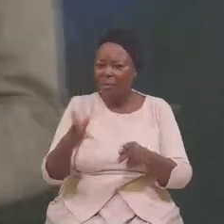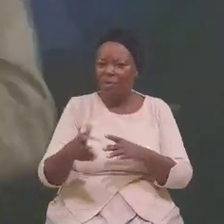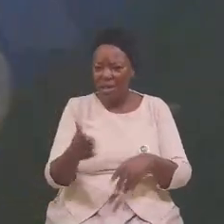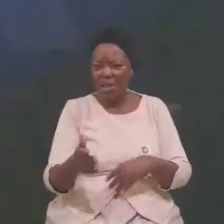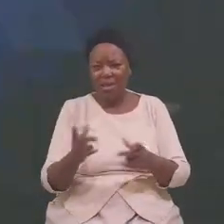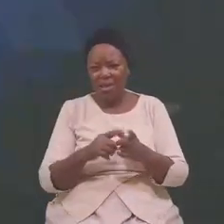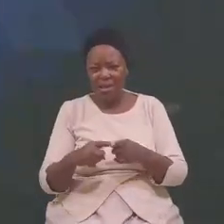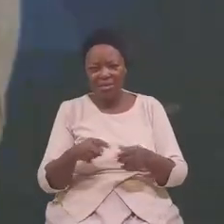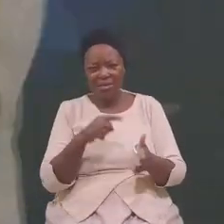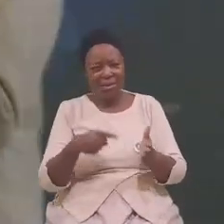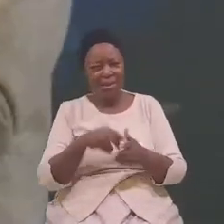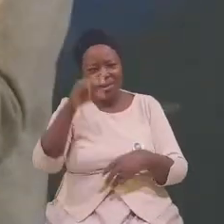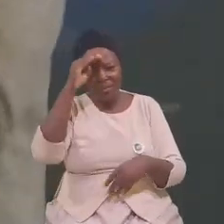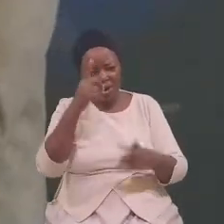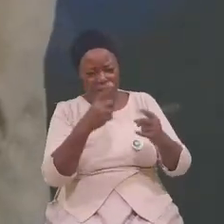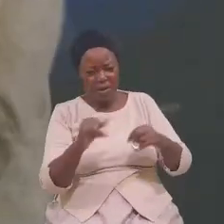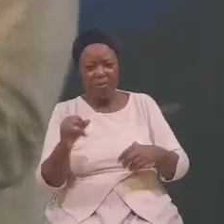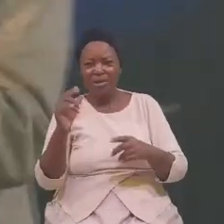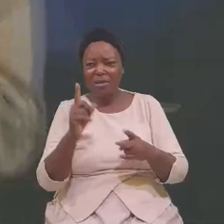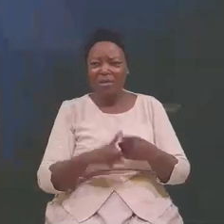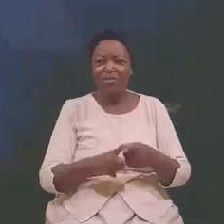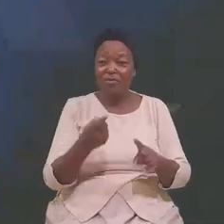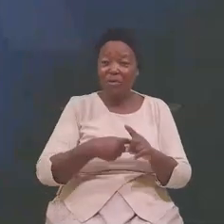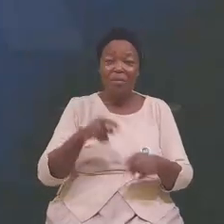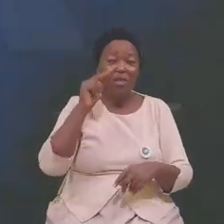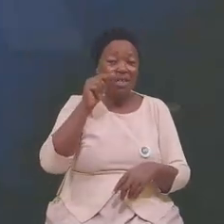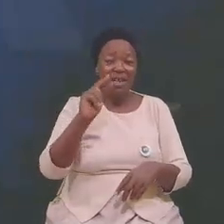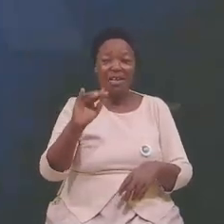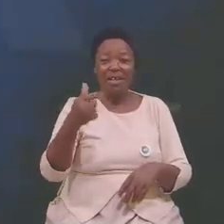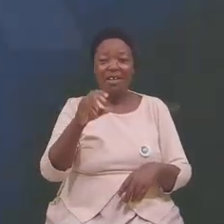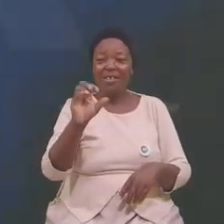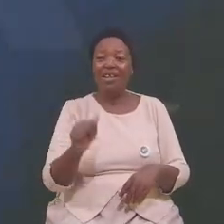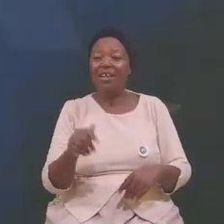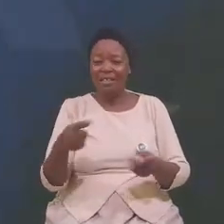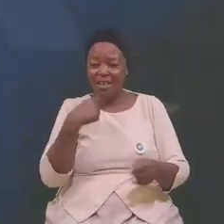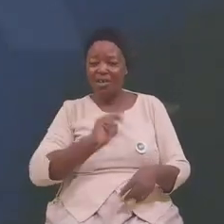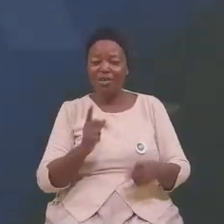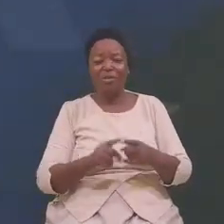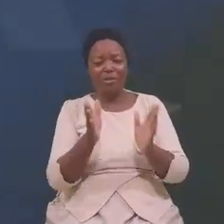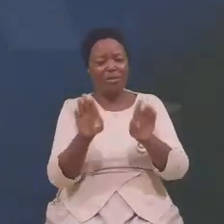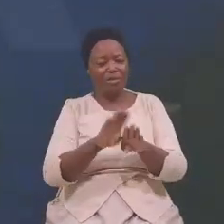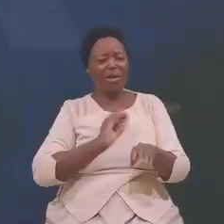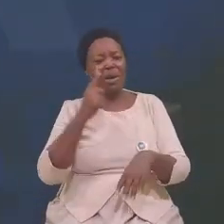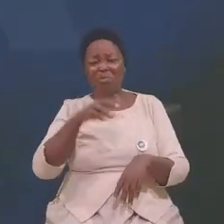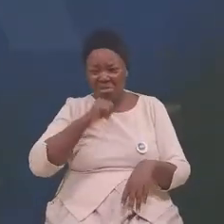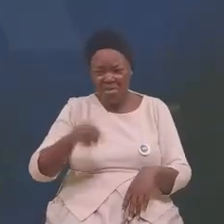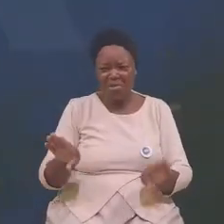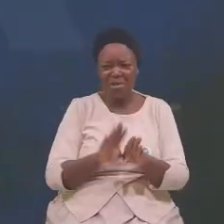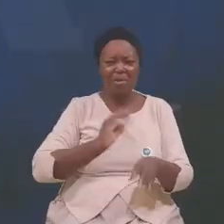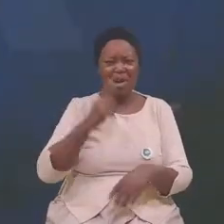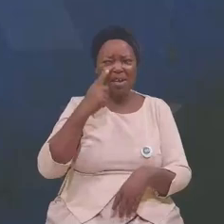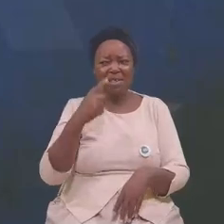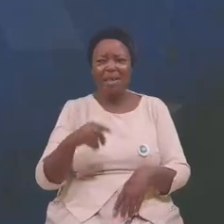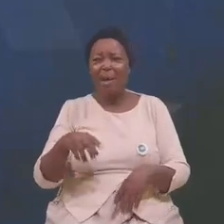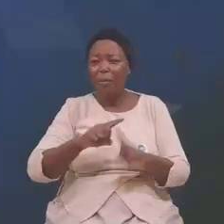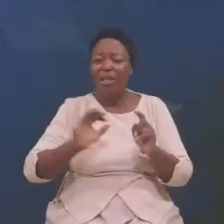homme venant du Nigeria, nous disant de fermer les yeux, nous n'allons pas fermer les yeux. Je ne savais pas, ils m'ont